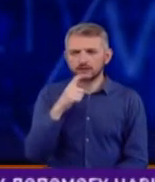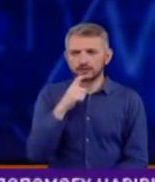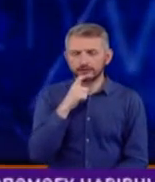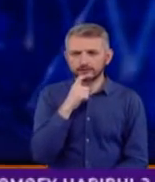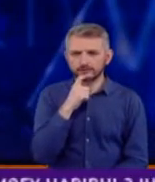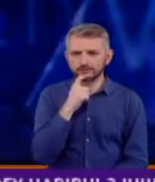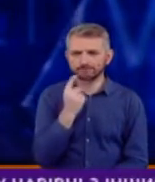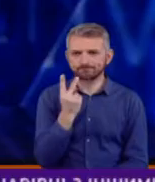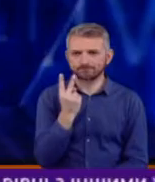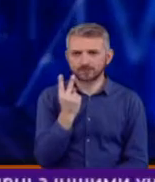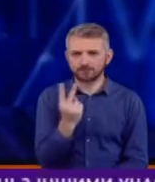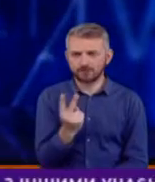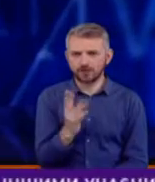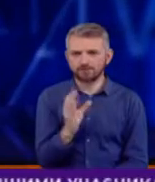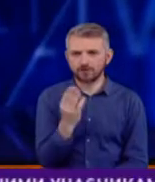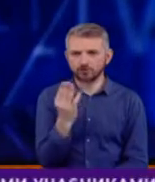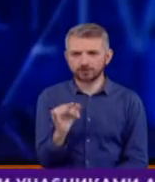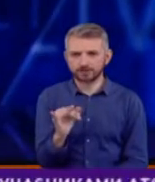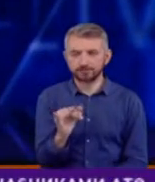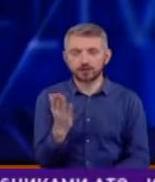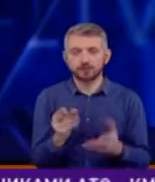две вещи, если честно. Мне как